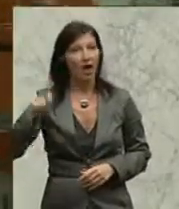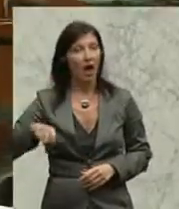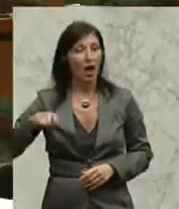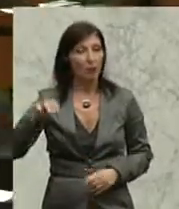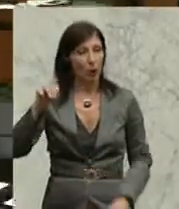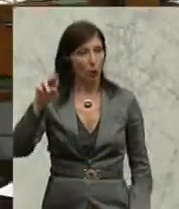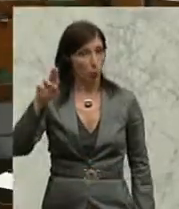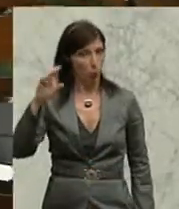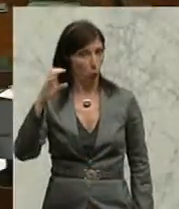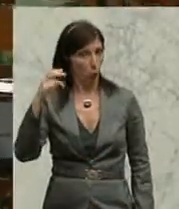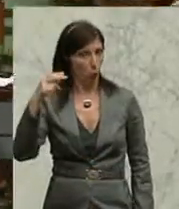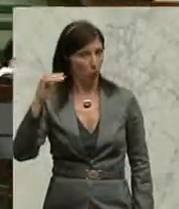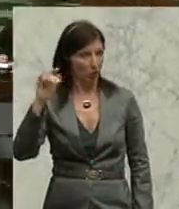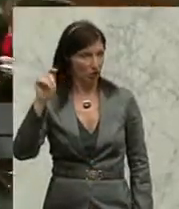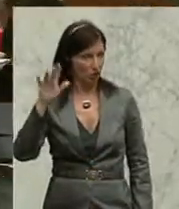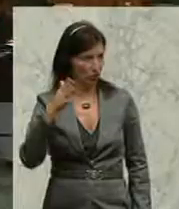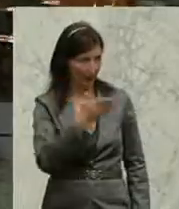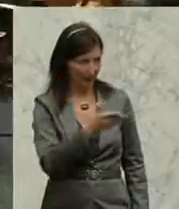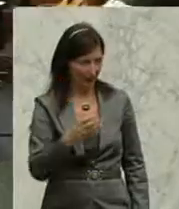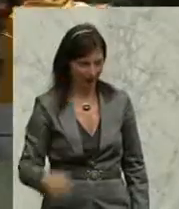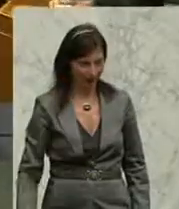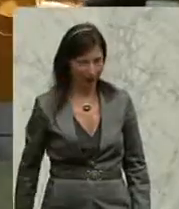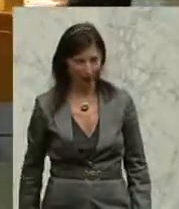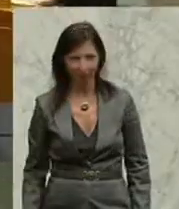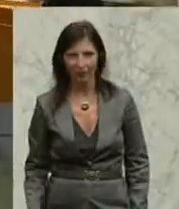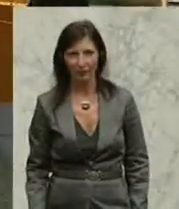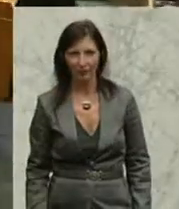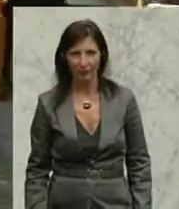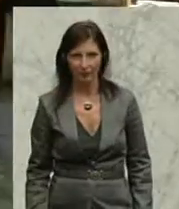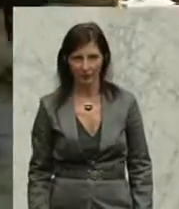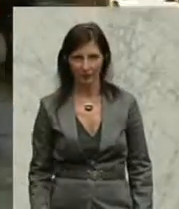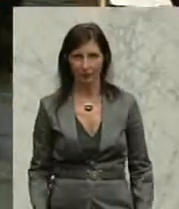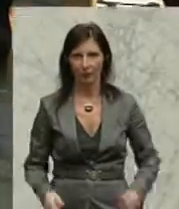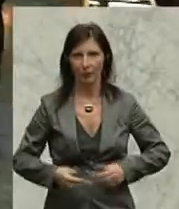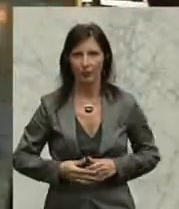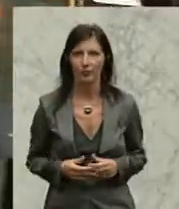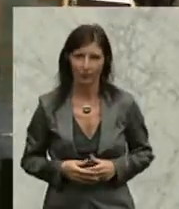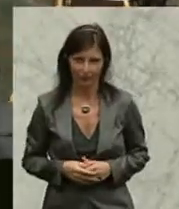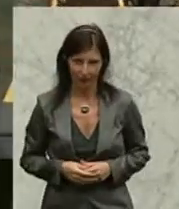300.000 arbeitslose sprechen eine andere sprache sagt rainer widmann vom pc und jetzt